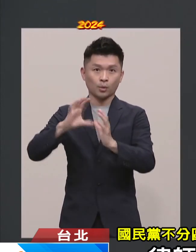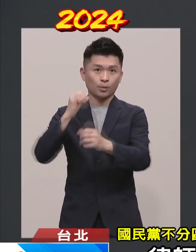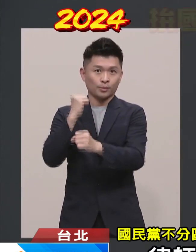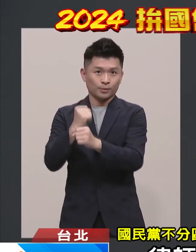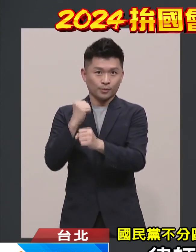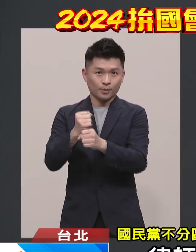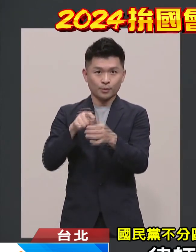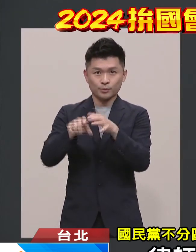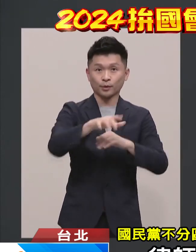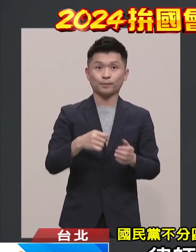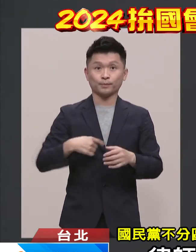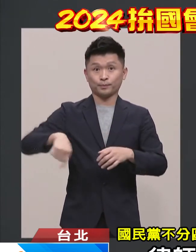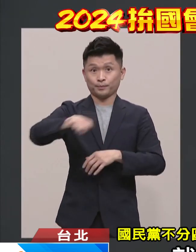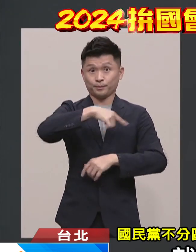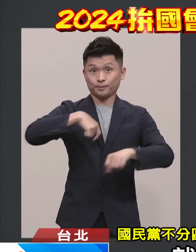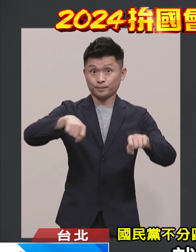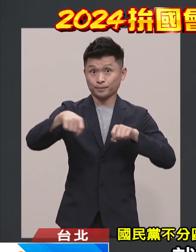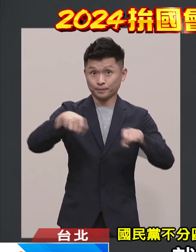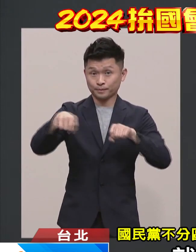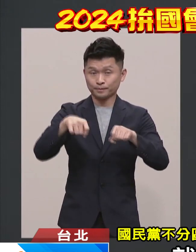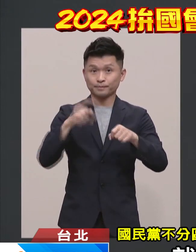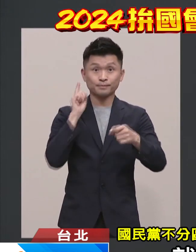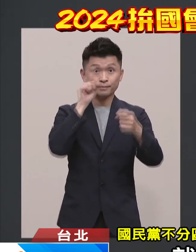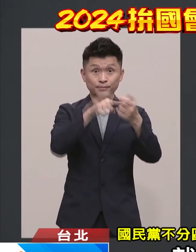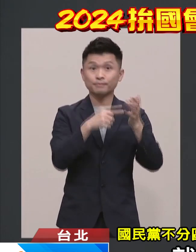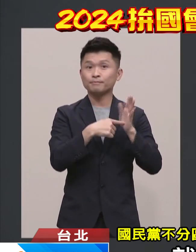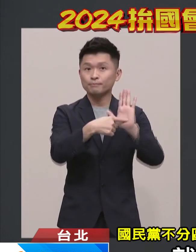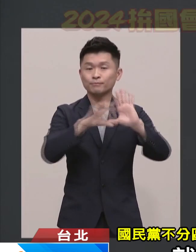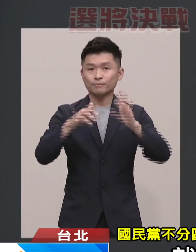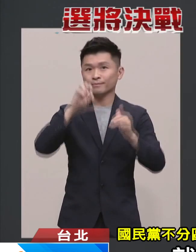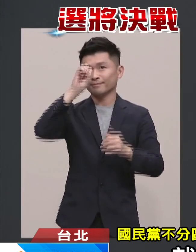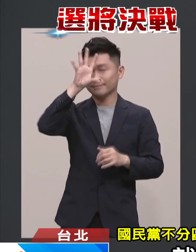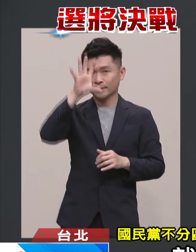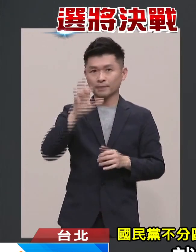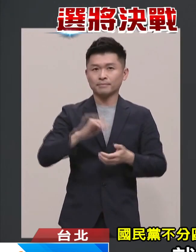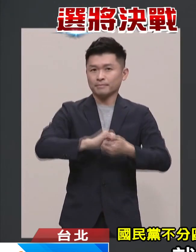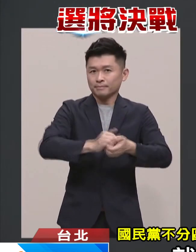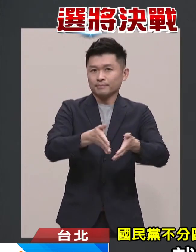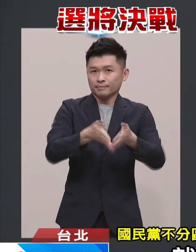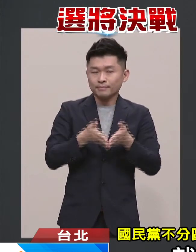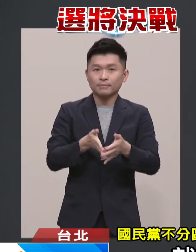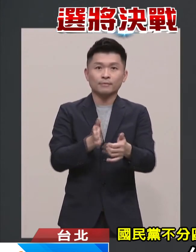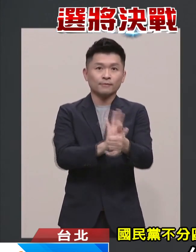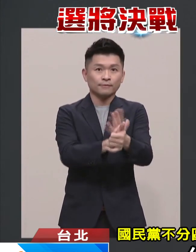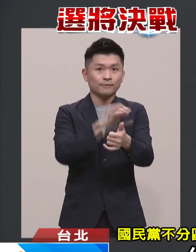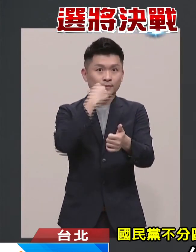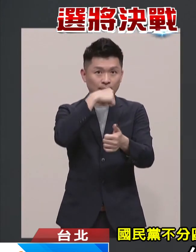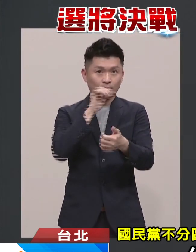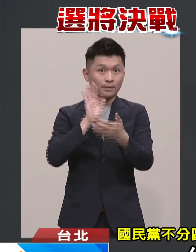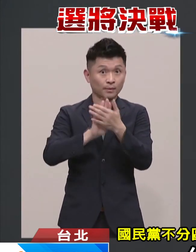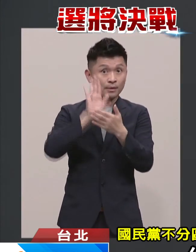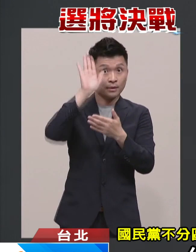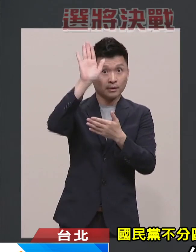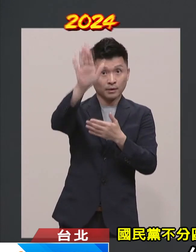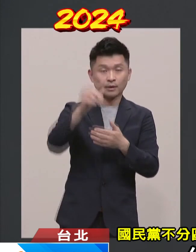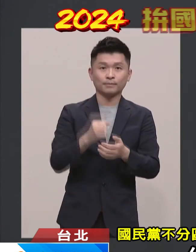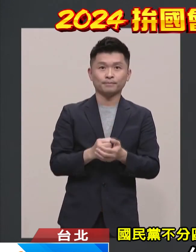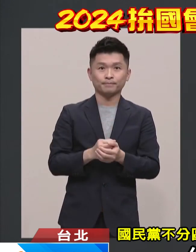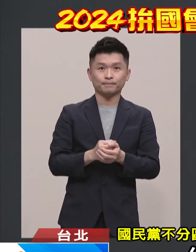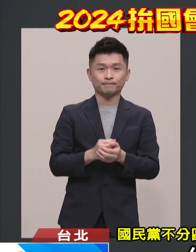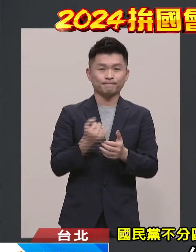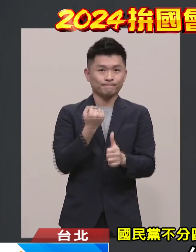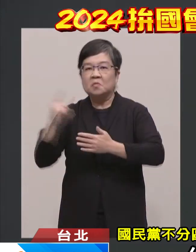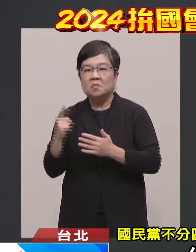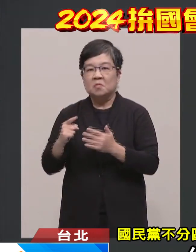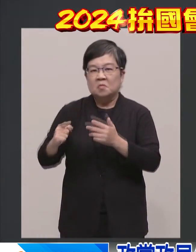最大的学者专家，就是要呈现一个国民党必须为我们台湾的未来做好一个非常掌